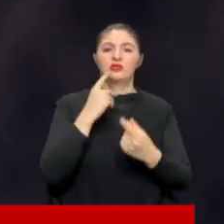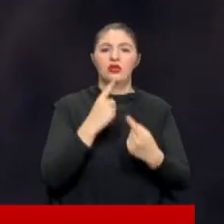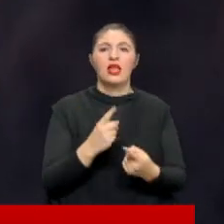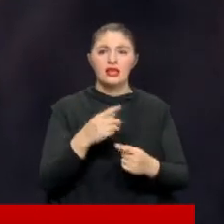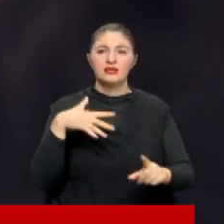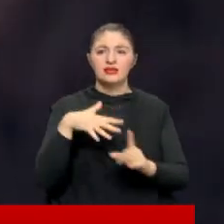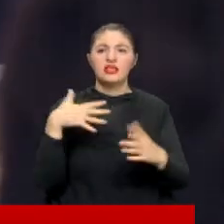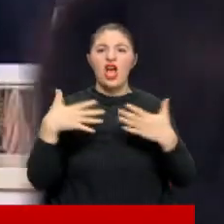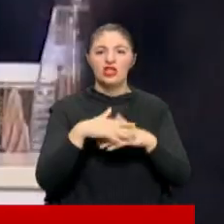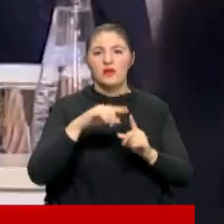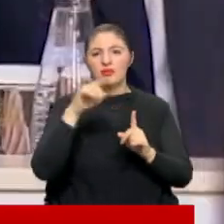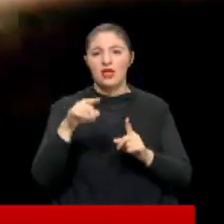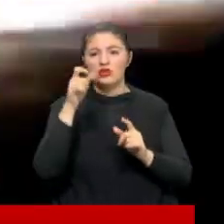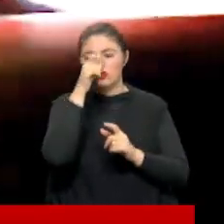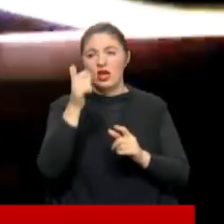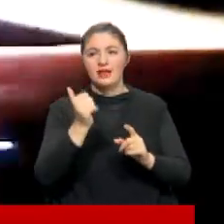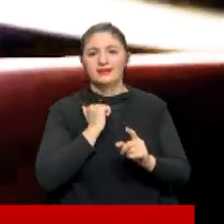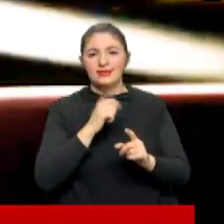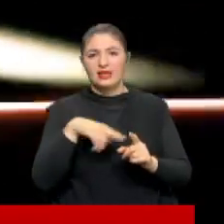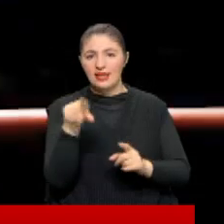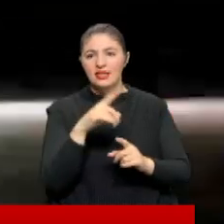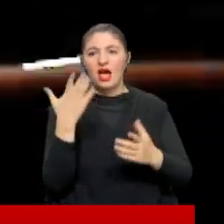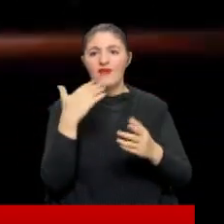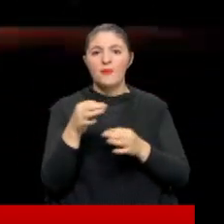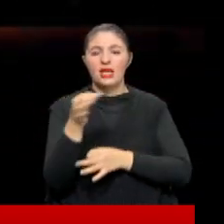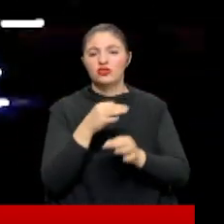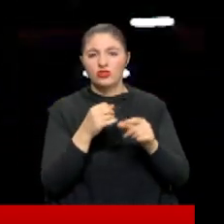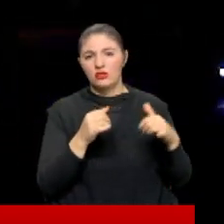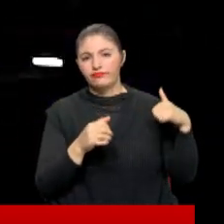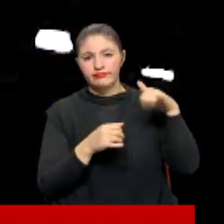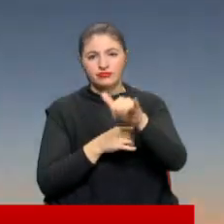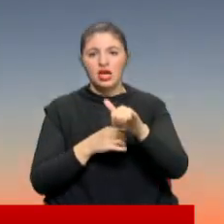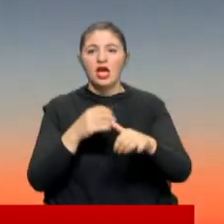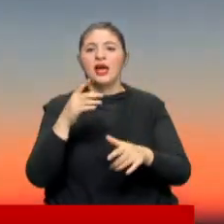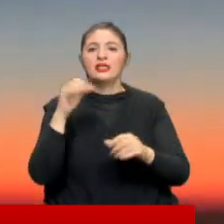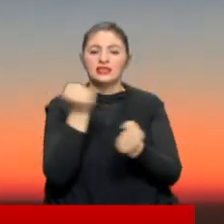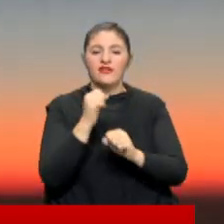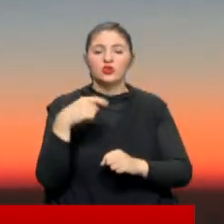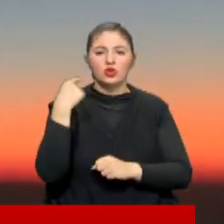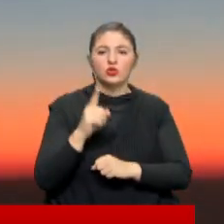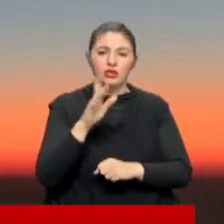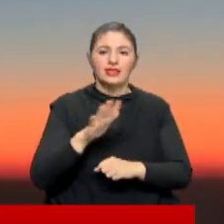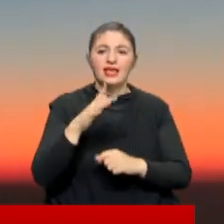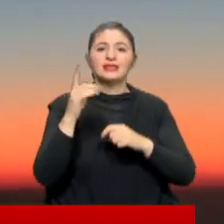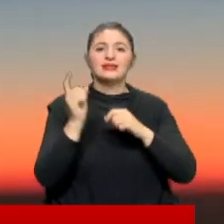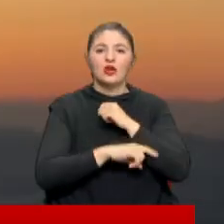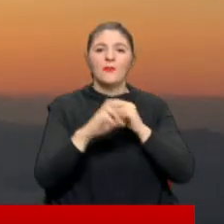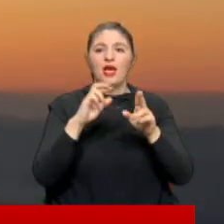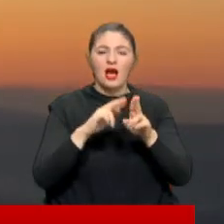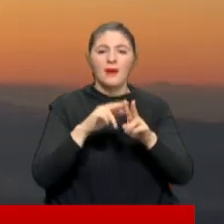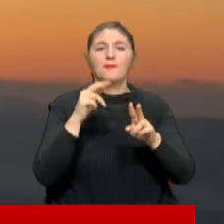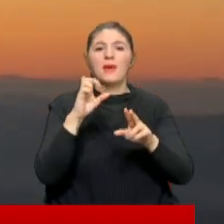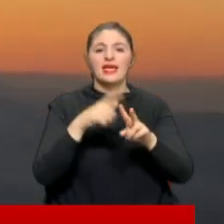saldırının akşamında Türk Silahlı Kuvvetlerinin hava harekatında Irak ve Suriye'nin kuzeyinde terör örgütü PKK